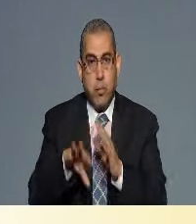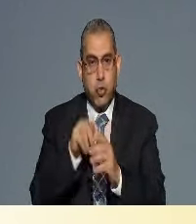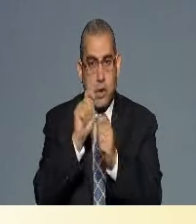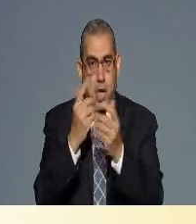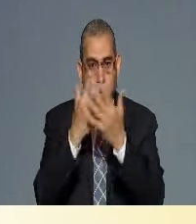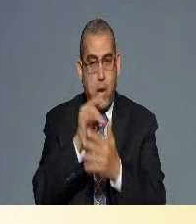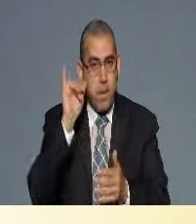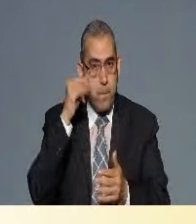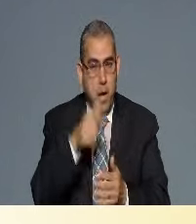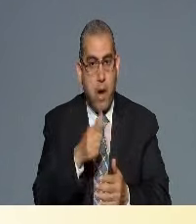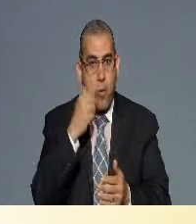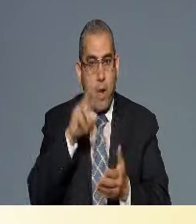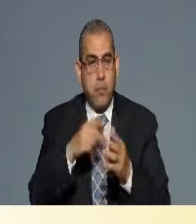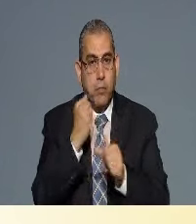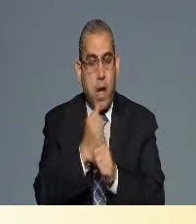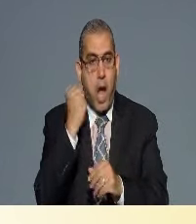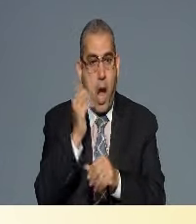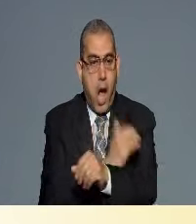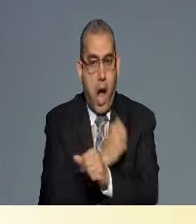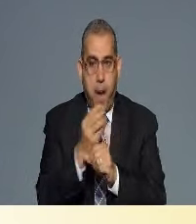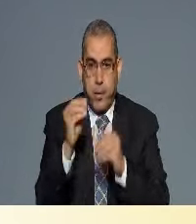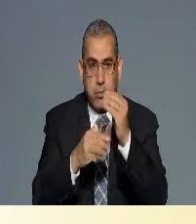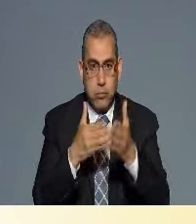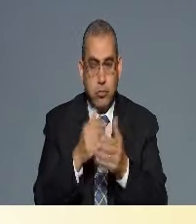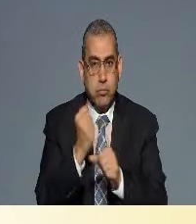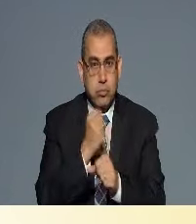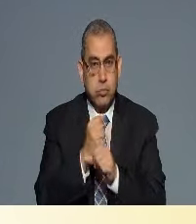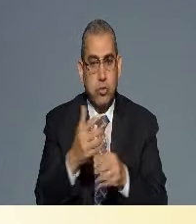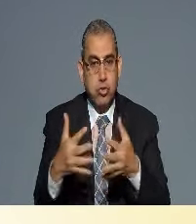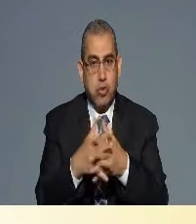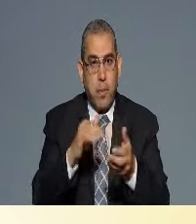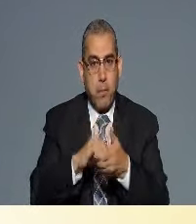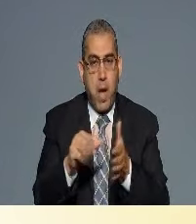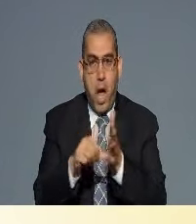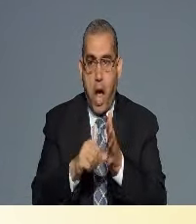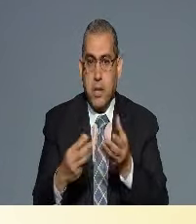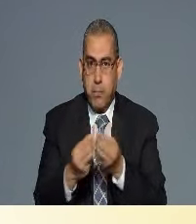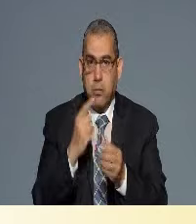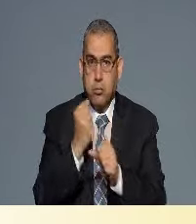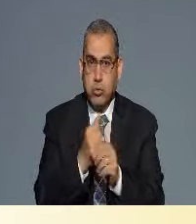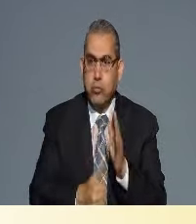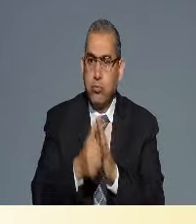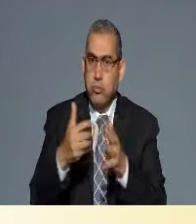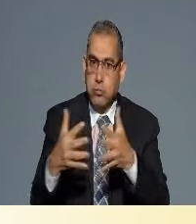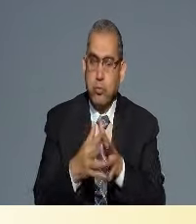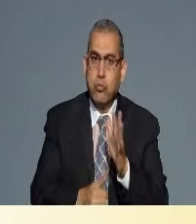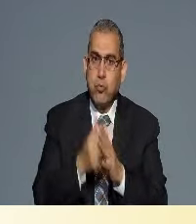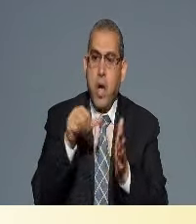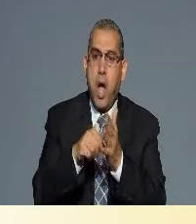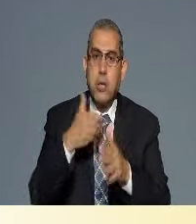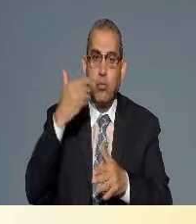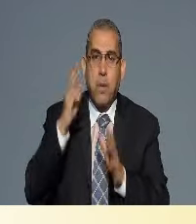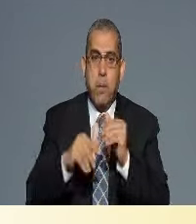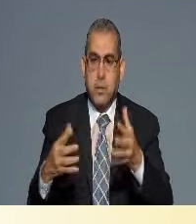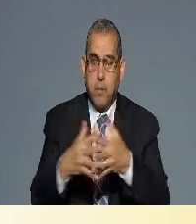حيوانية وتنمية عمرانية وقوة عاملة وقطاع خاص والشراكة مع القطاع الخاص ومقومات النجاح وشركاء النجاح ومستقبل مصر في